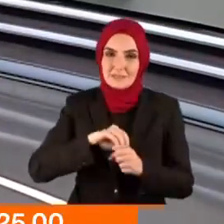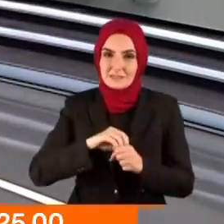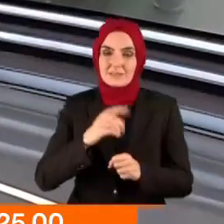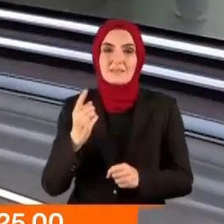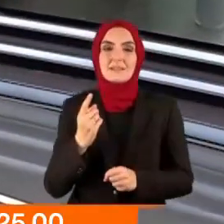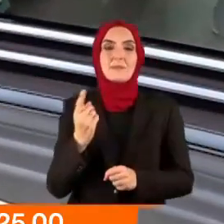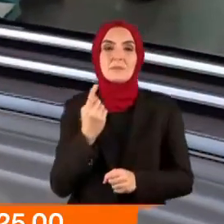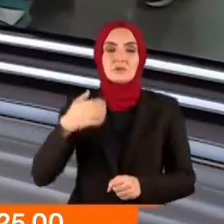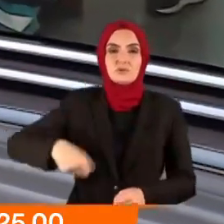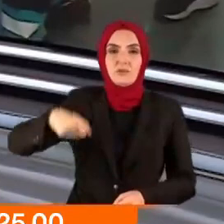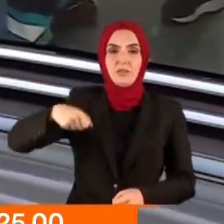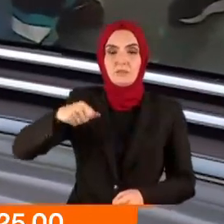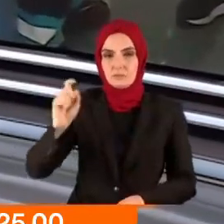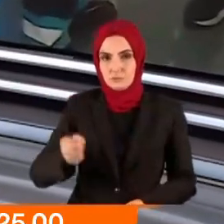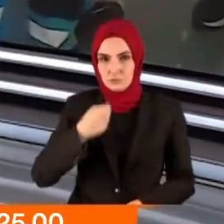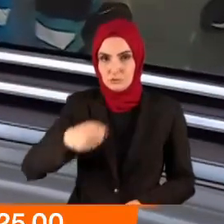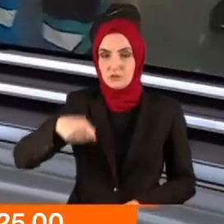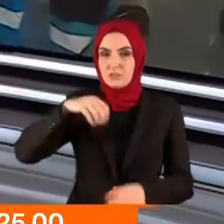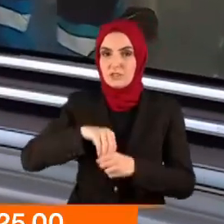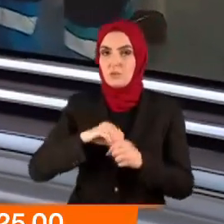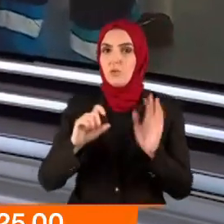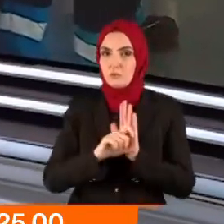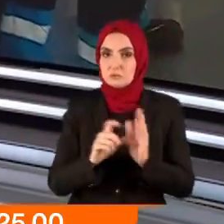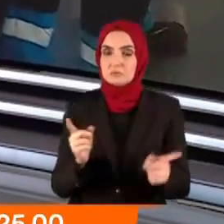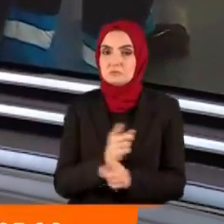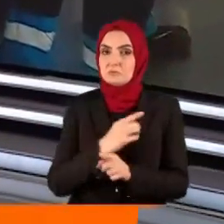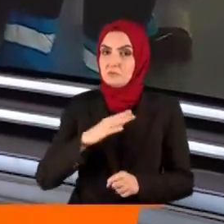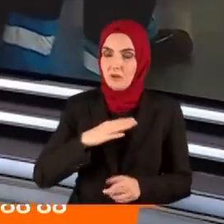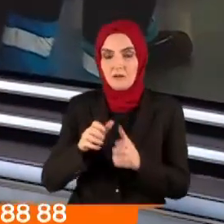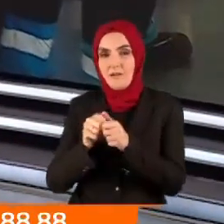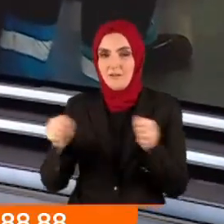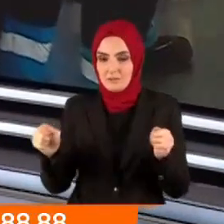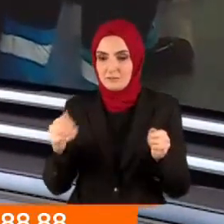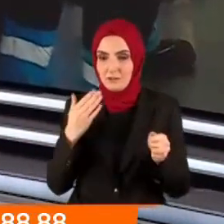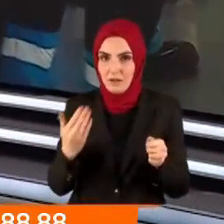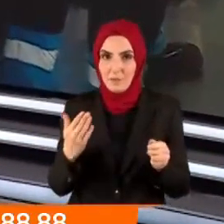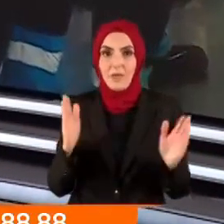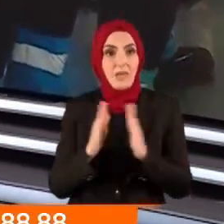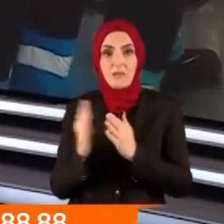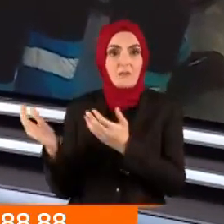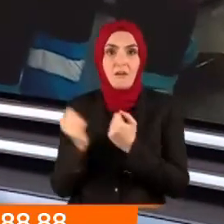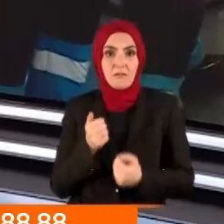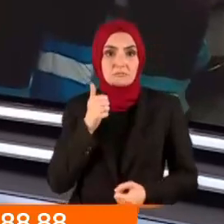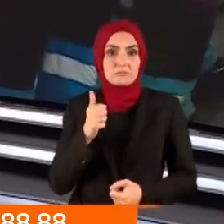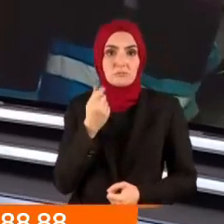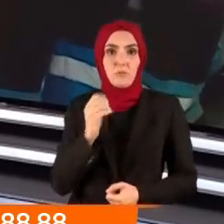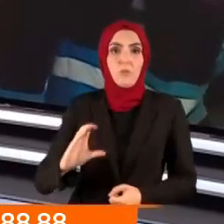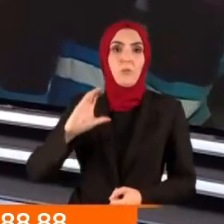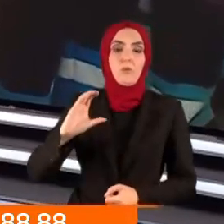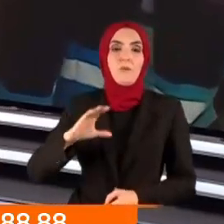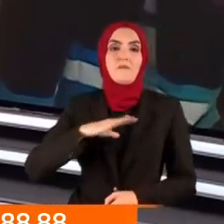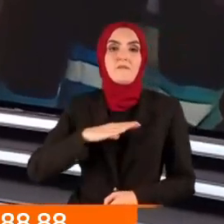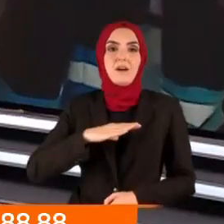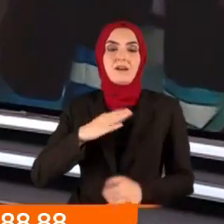Çantada kimlik yoktu ama ev sahibi olabileceği kadar para vardı. Ama temizlik işçisi o paraya dokunmayı aklının ucundan bile